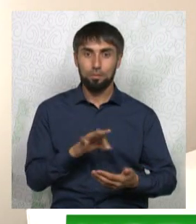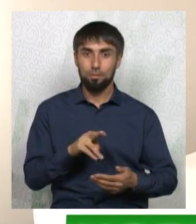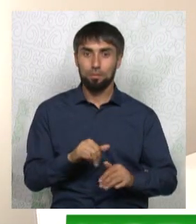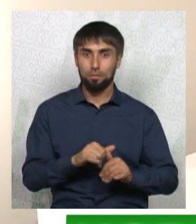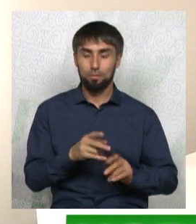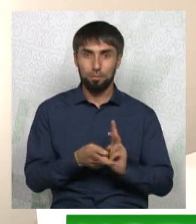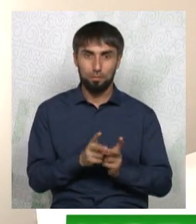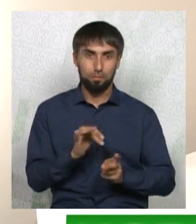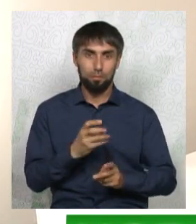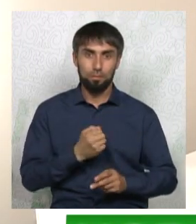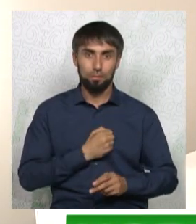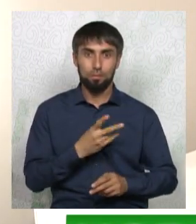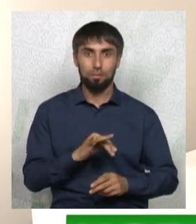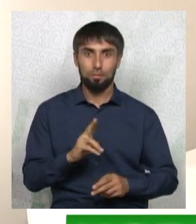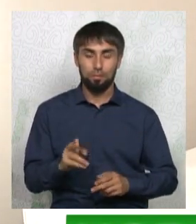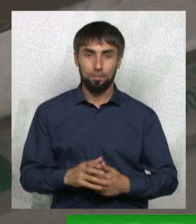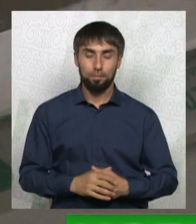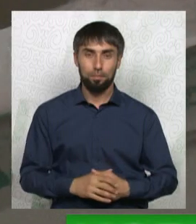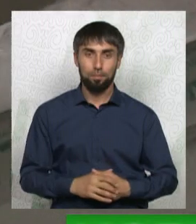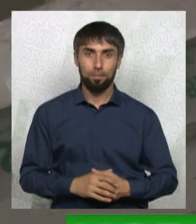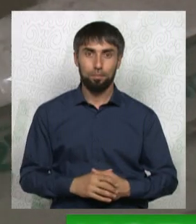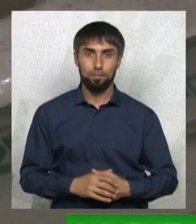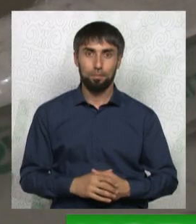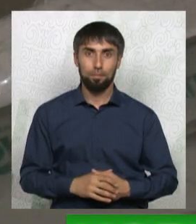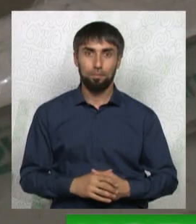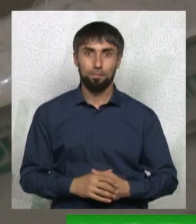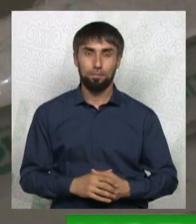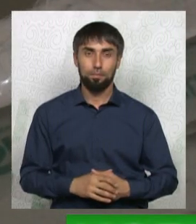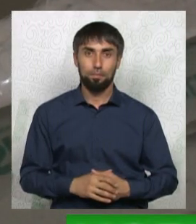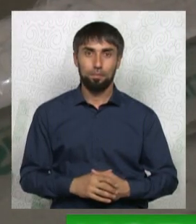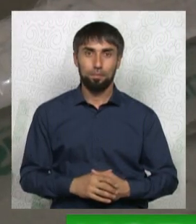мутирует и уже не жалеет никого. Рина Цичоева, Магомед Белакиев. Новости 24.